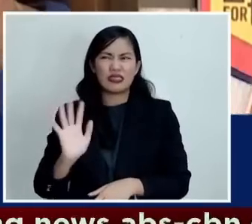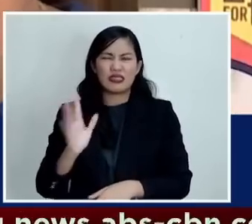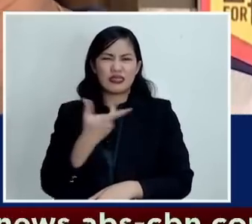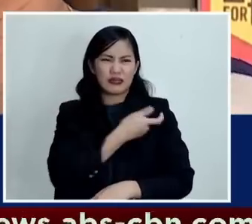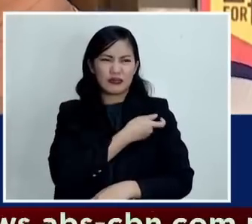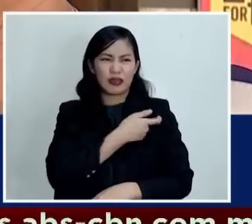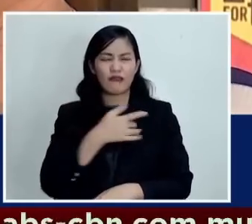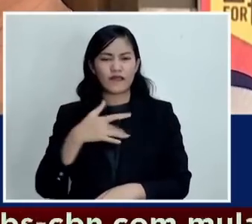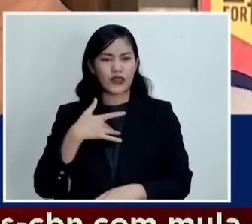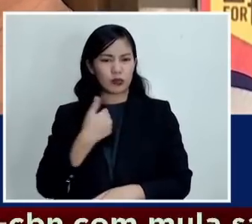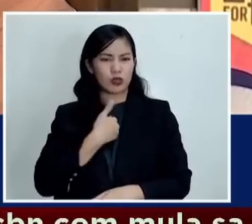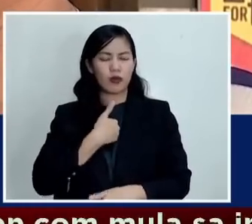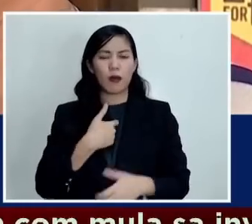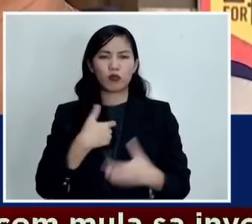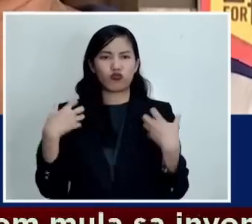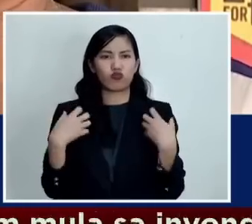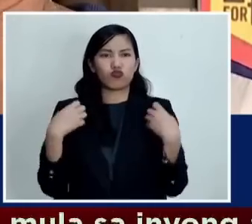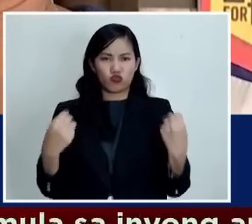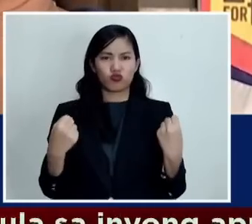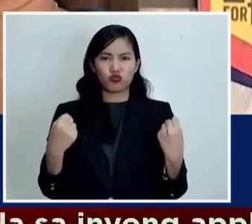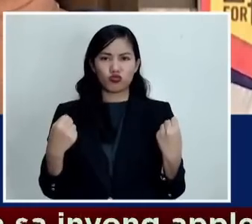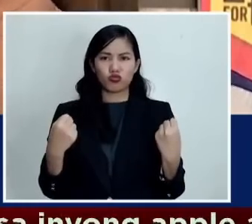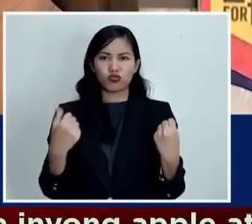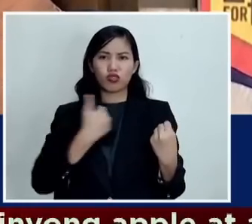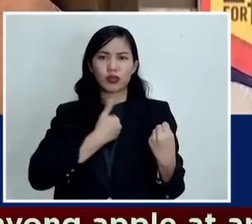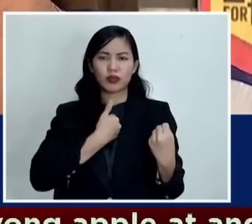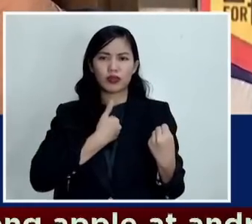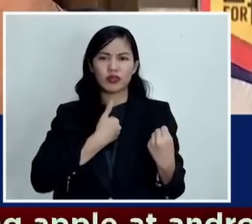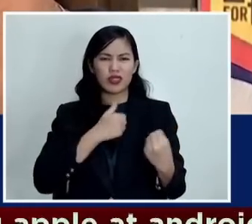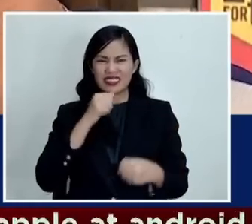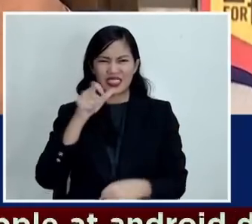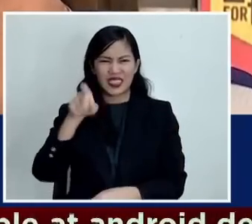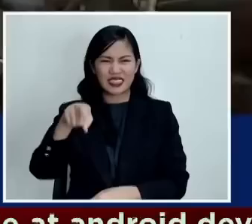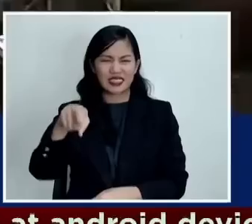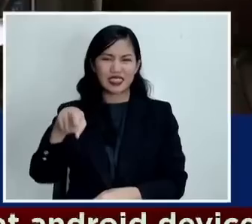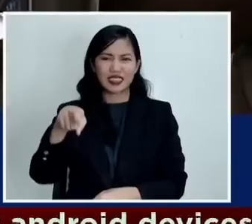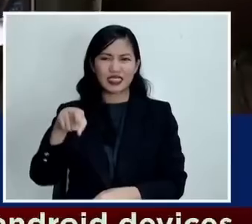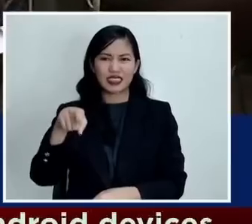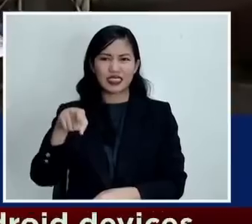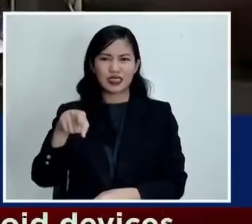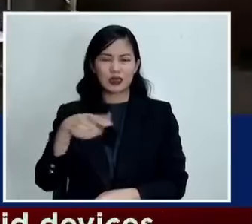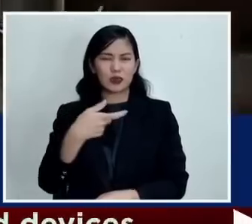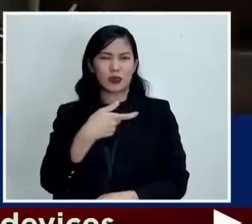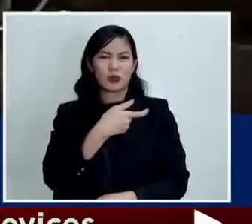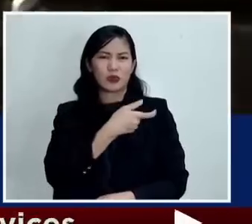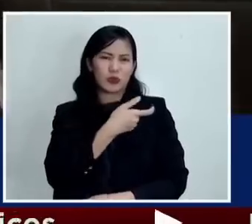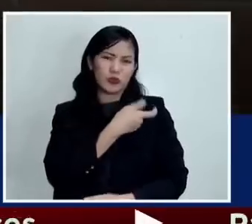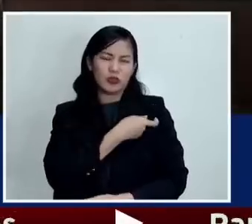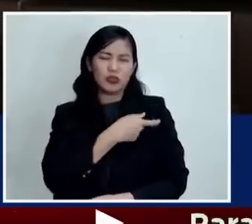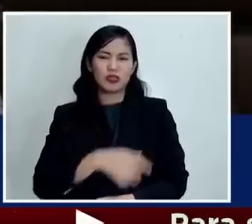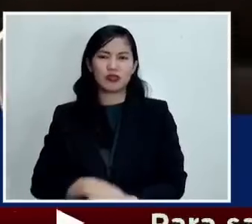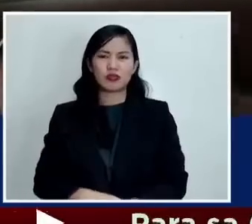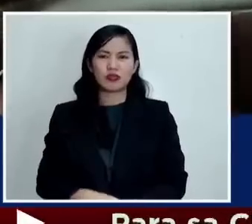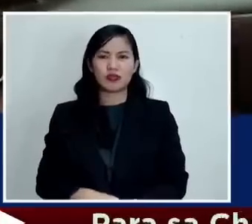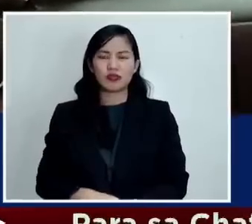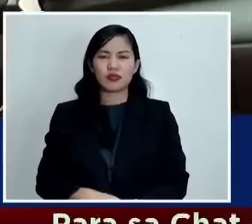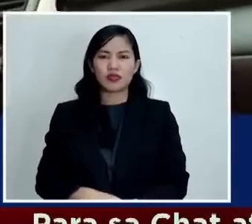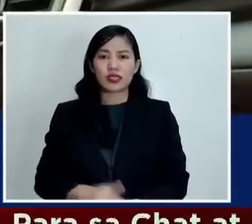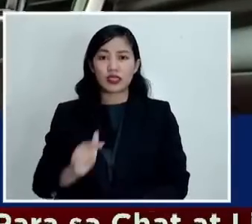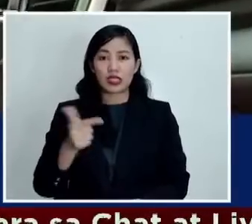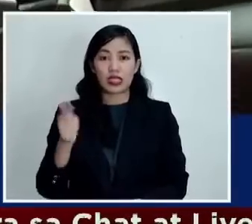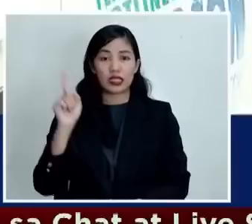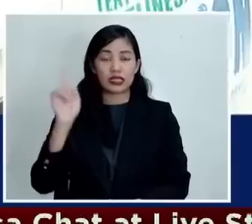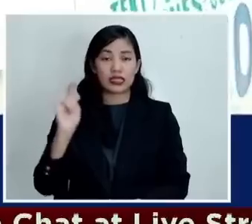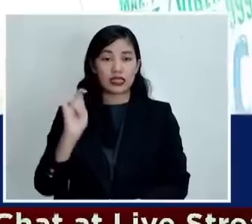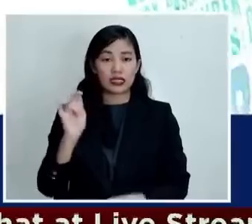ko na malakas po ako. Hindi ko po kailangan ng injection po. Kwento naman ng taxi driver na